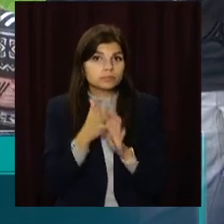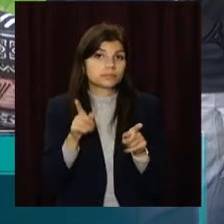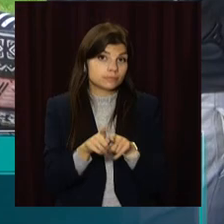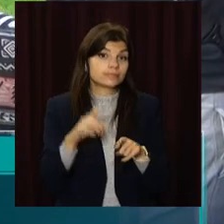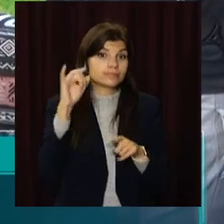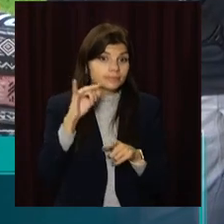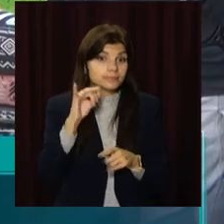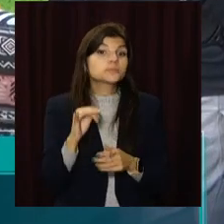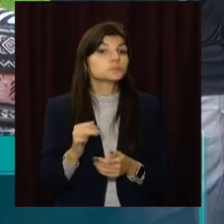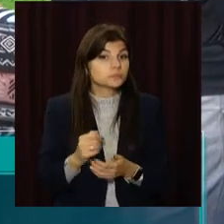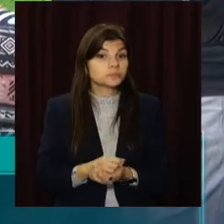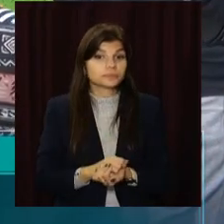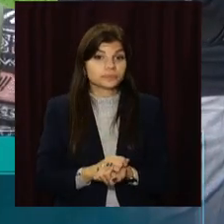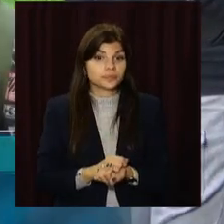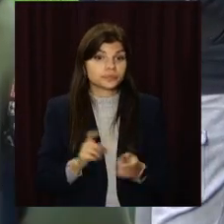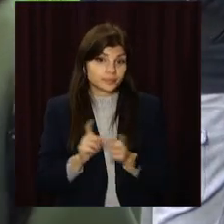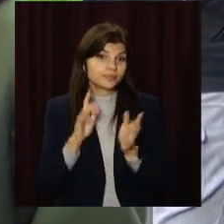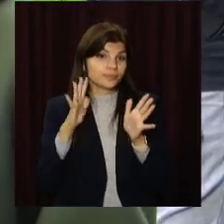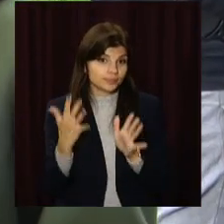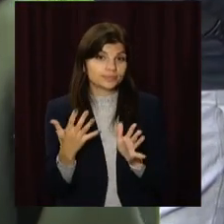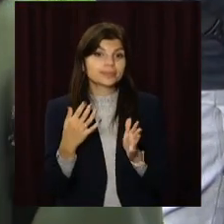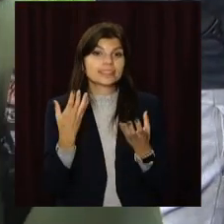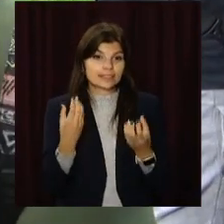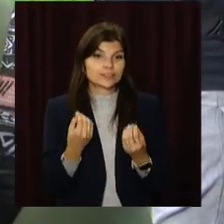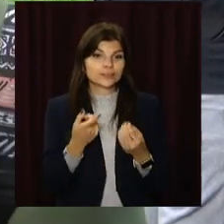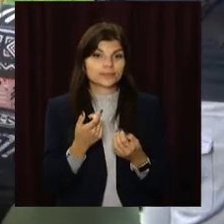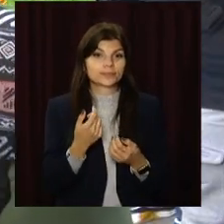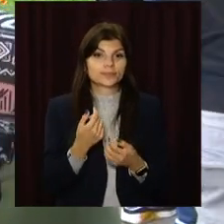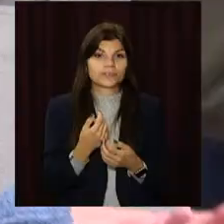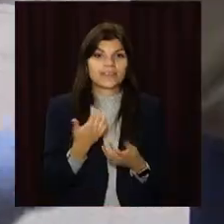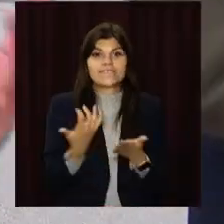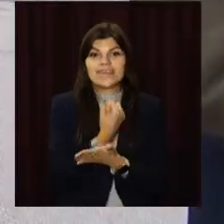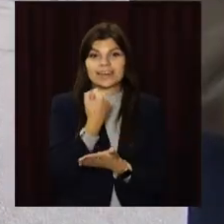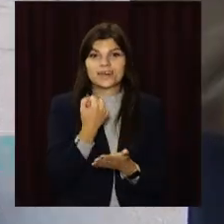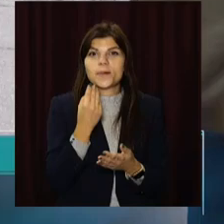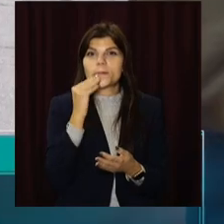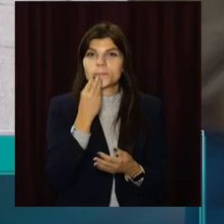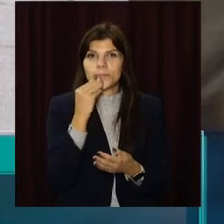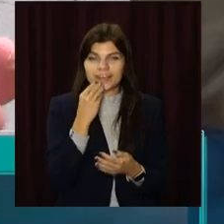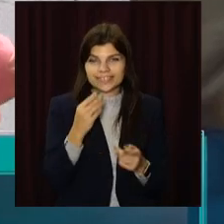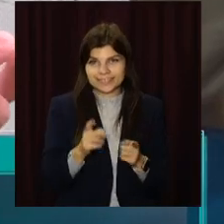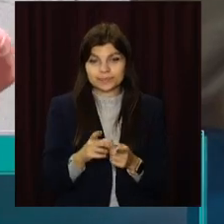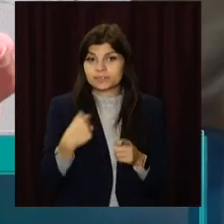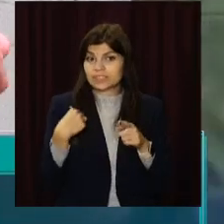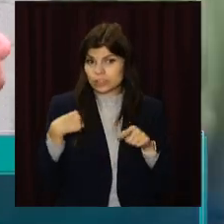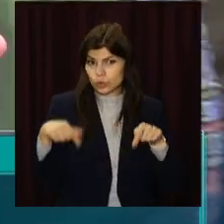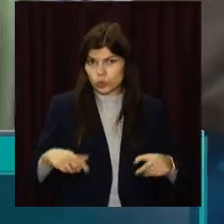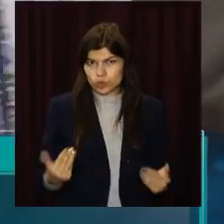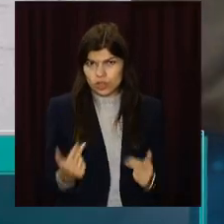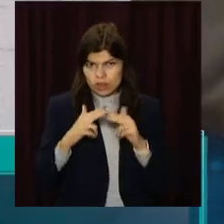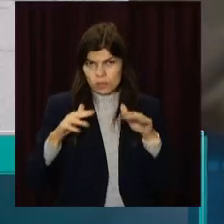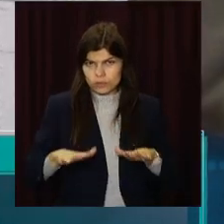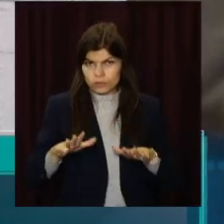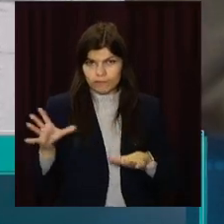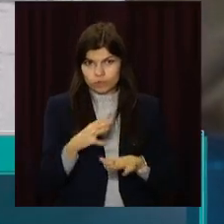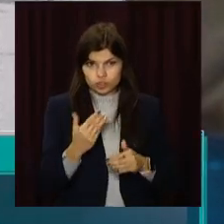нагода трапилася. Ну і ще виграли дуже гарні пряники. Зная город, я здесь прожила всю свою жизнь,